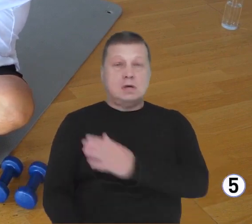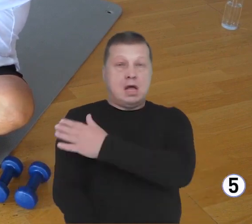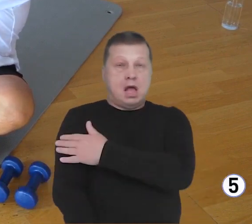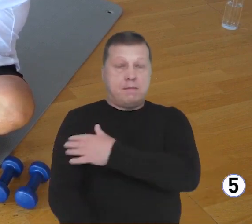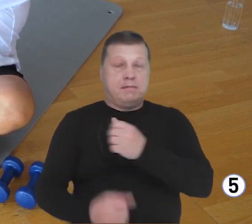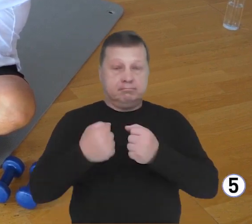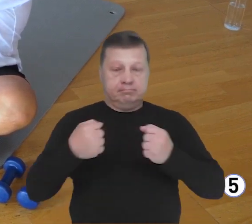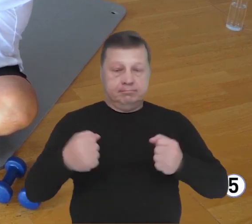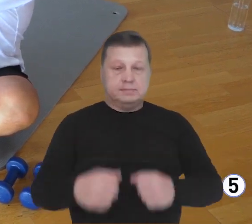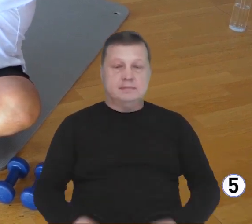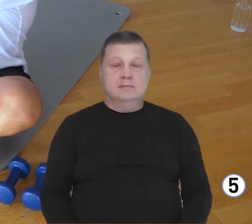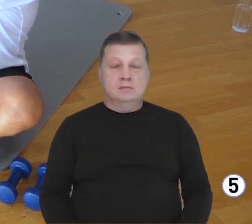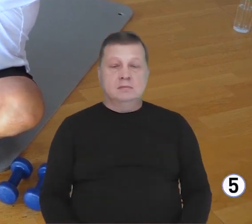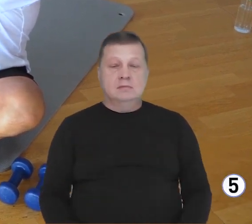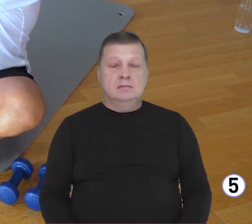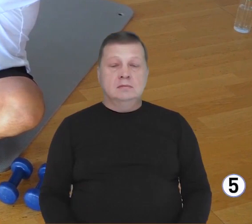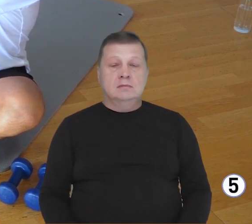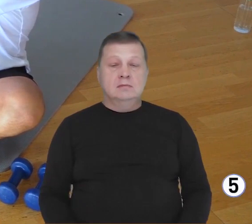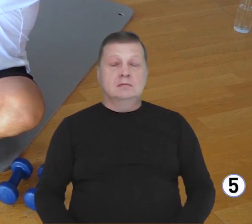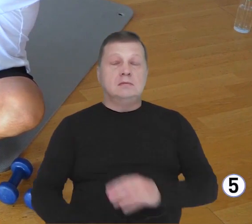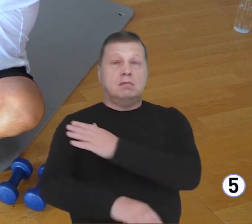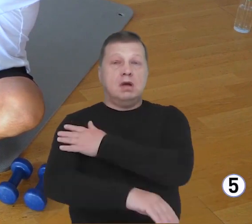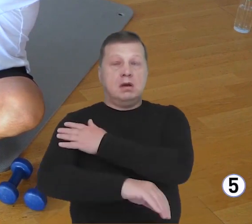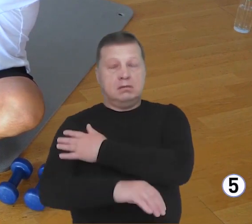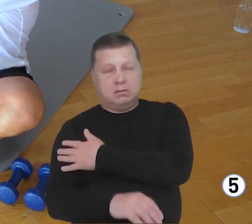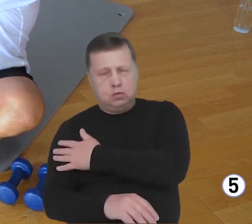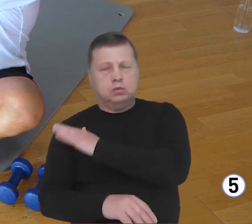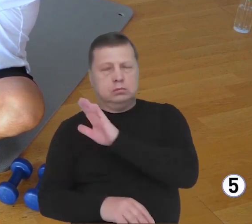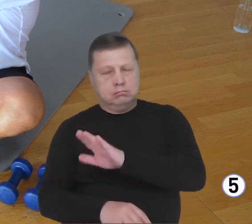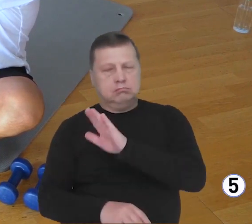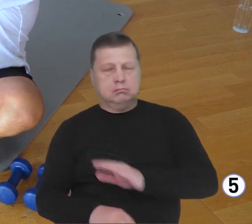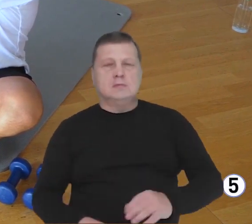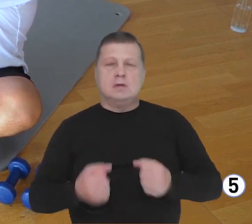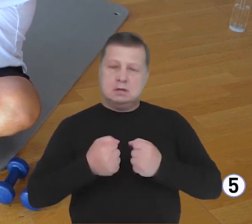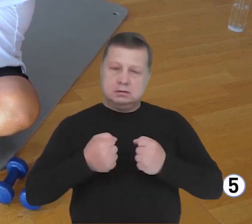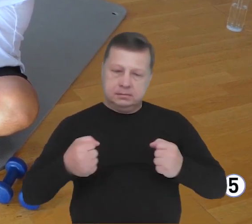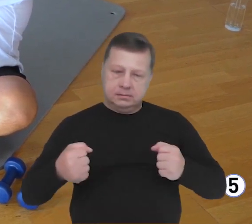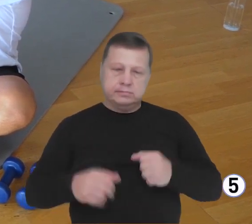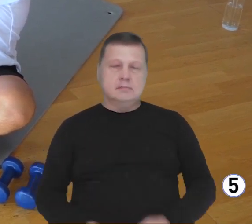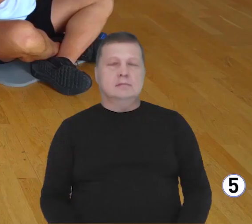ramienne. Pamiętaj, skoryguj barki, opuść w dół. Rozciągamy.